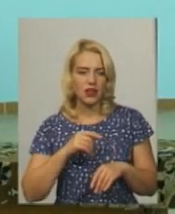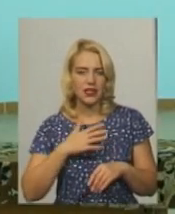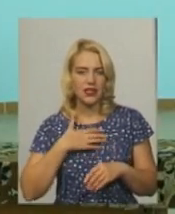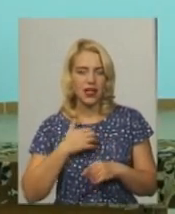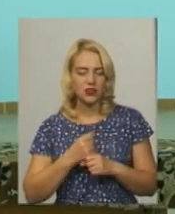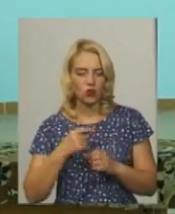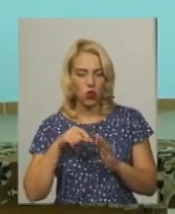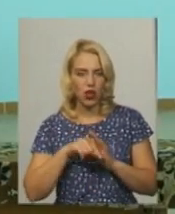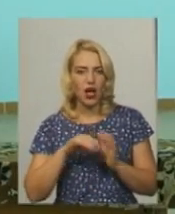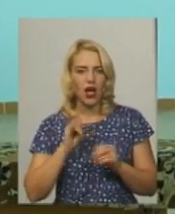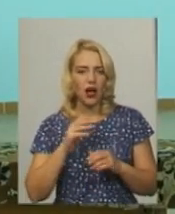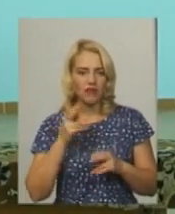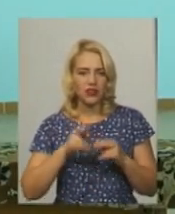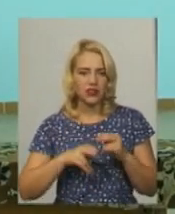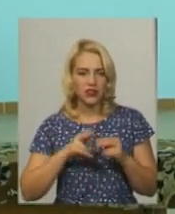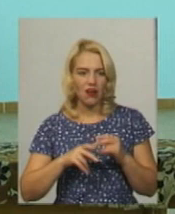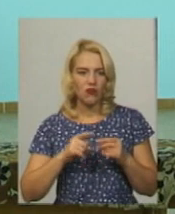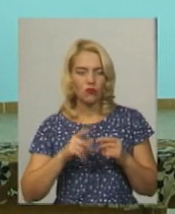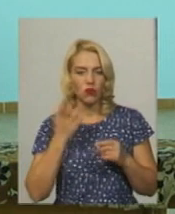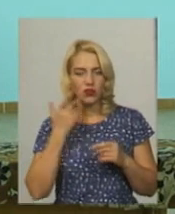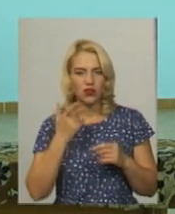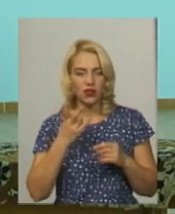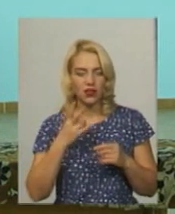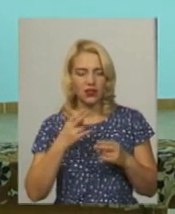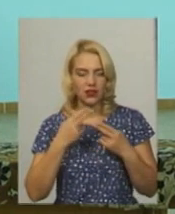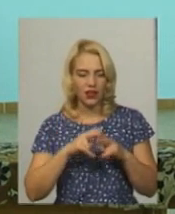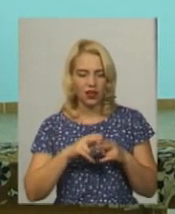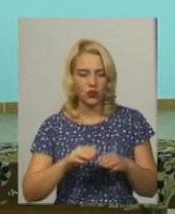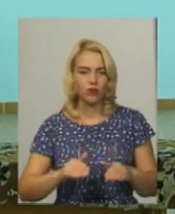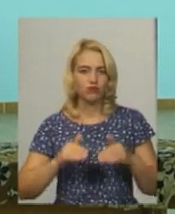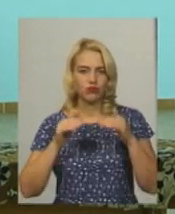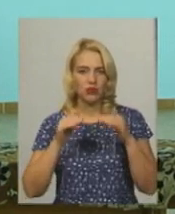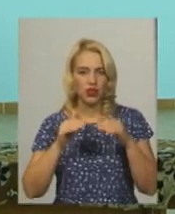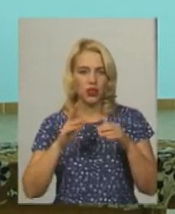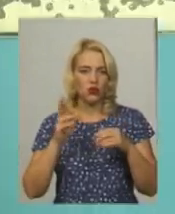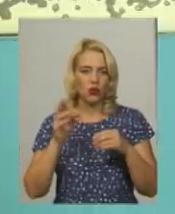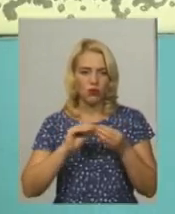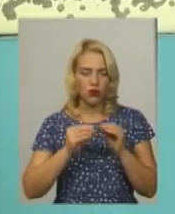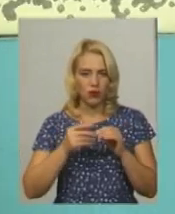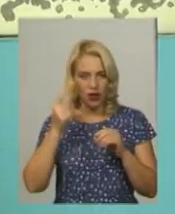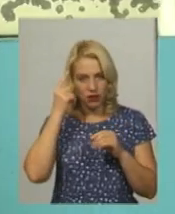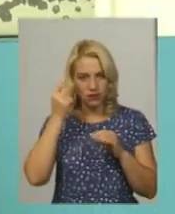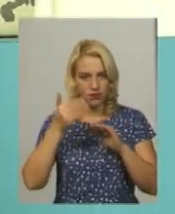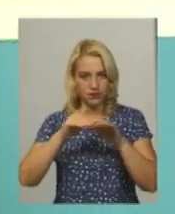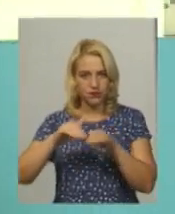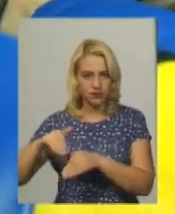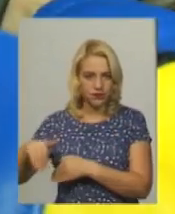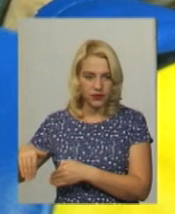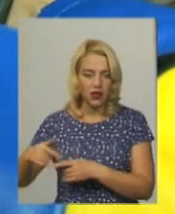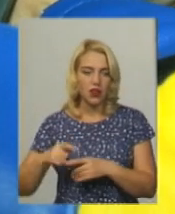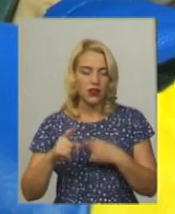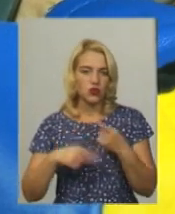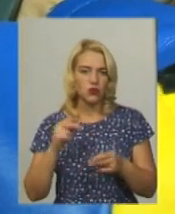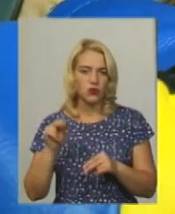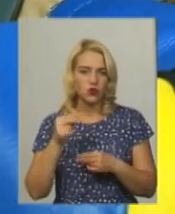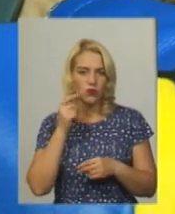кінцевому результаті, коли вже ти техніку підводиш на певний рівень, то всі проблеми решту залишаються в голові. Наступний чемпіонат України відбудеться у